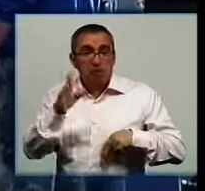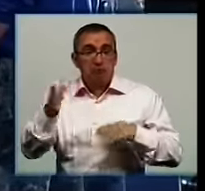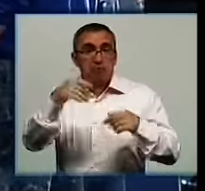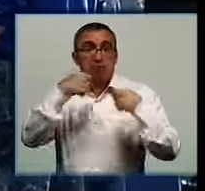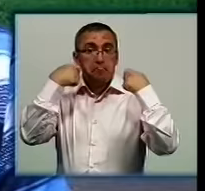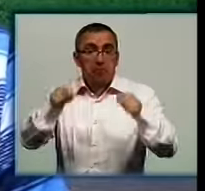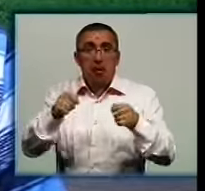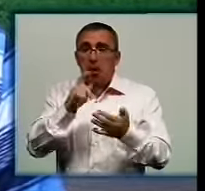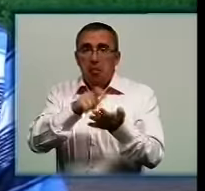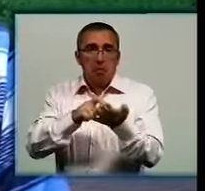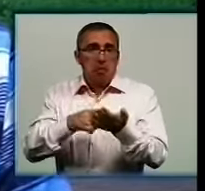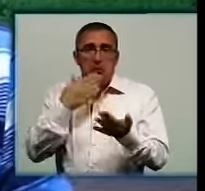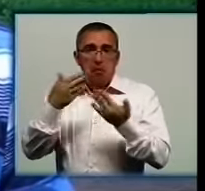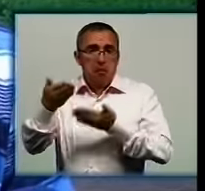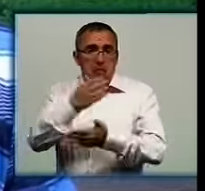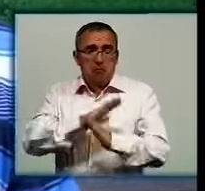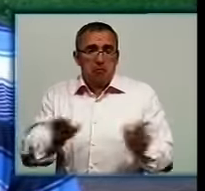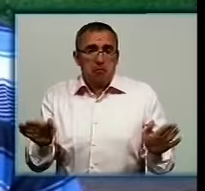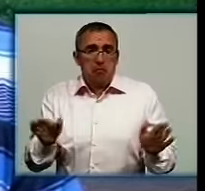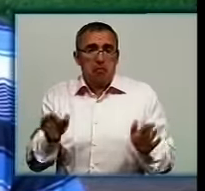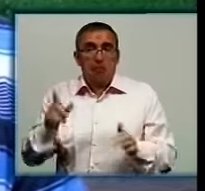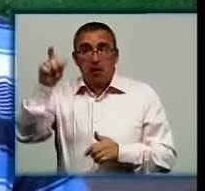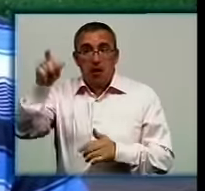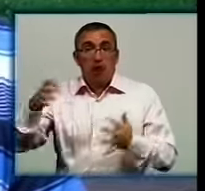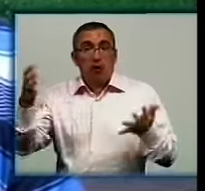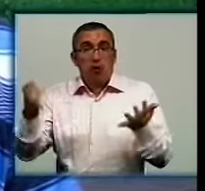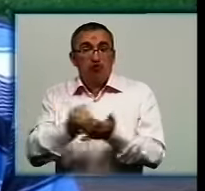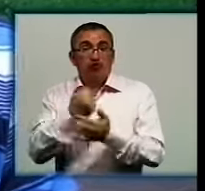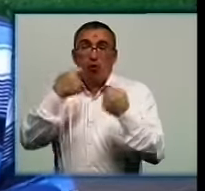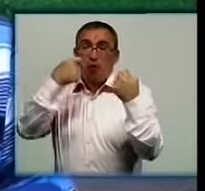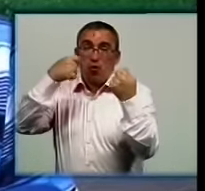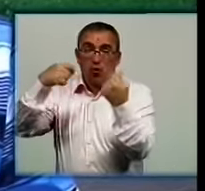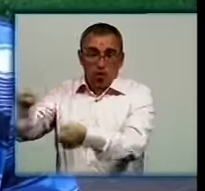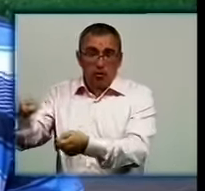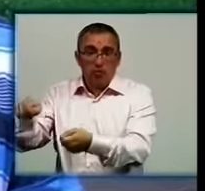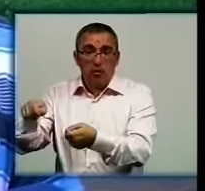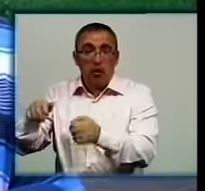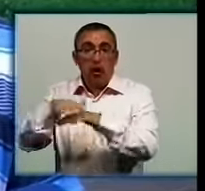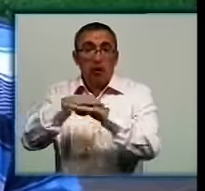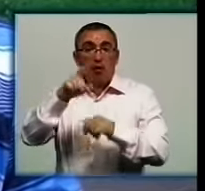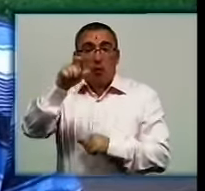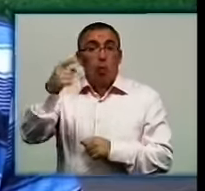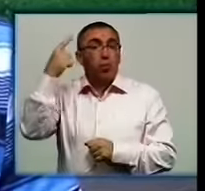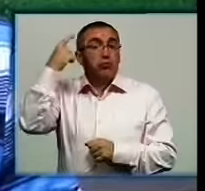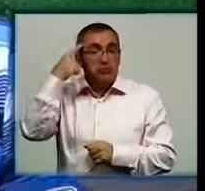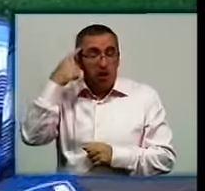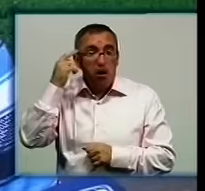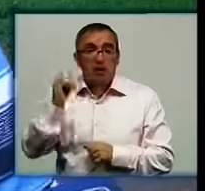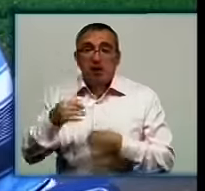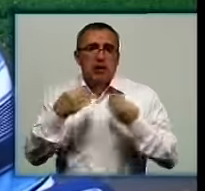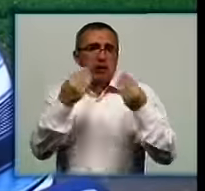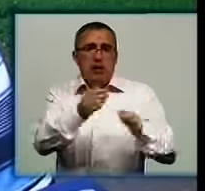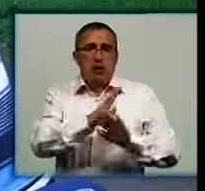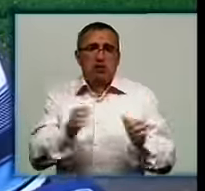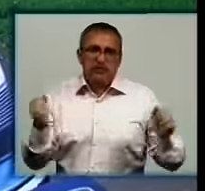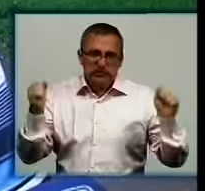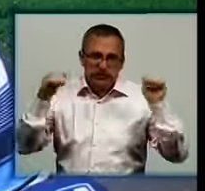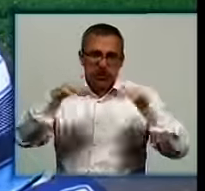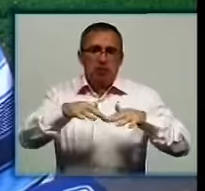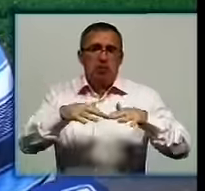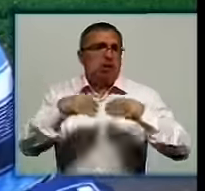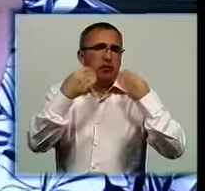не порадяться. Вони знайшли клієнта продати його. А народу знав та й не віддав. Зібралися і